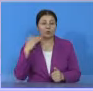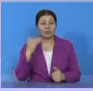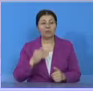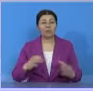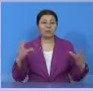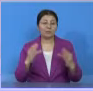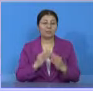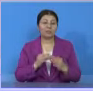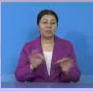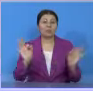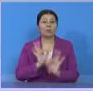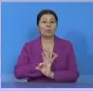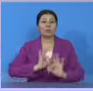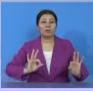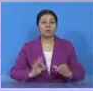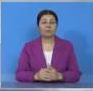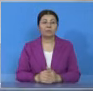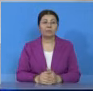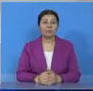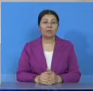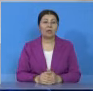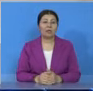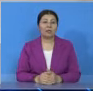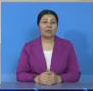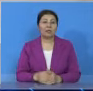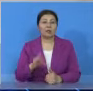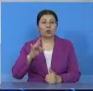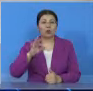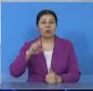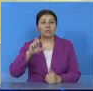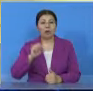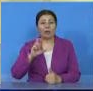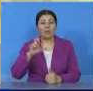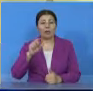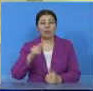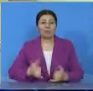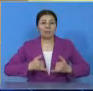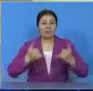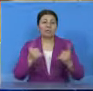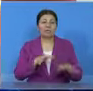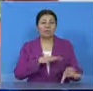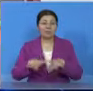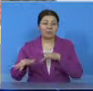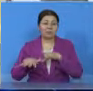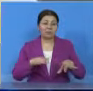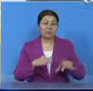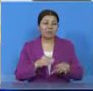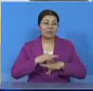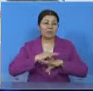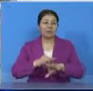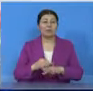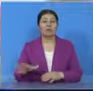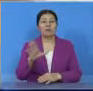баян, флейта и другим. Оперной певице Розы Баглановой посвящен целый ряд мероприятий, которые проходят по